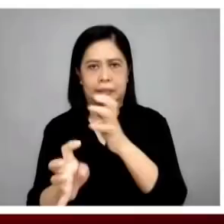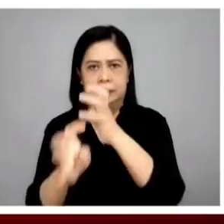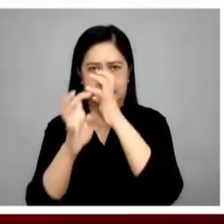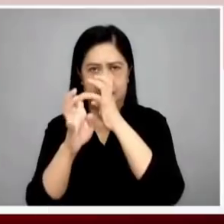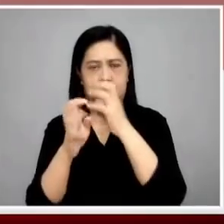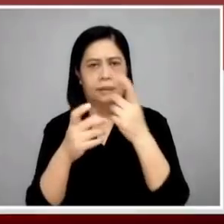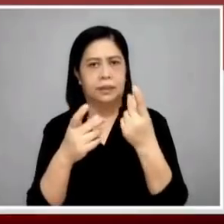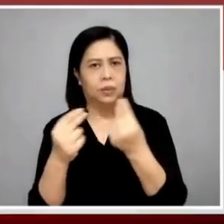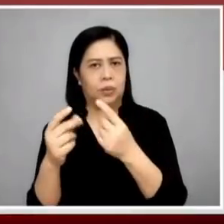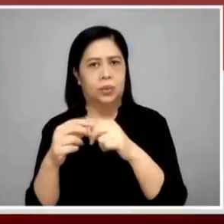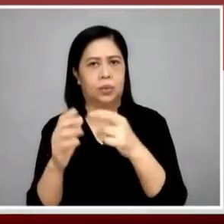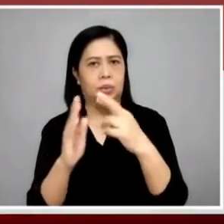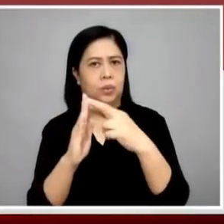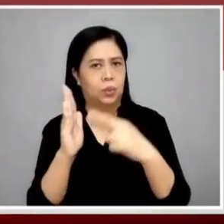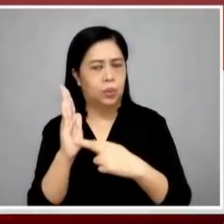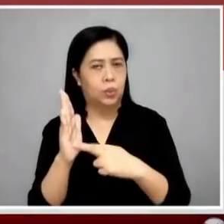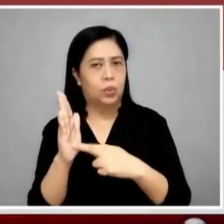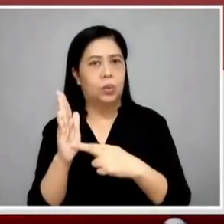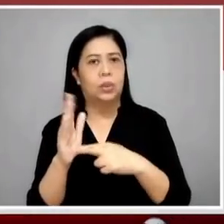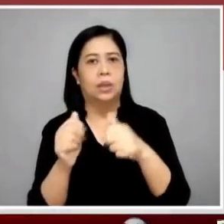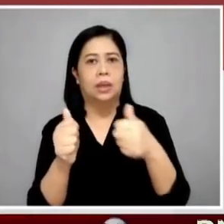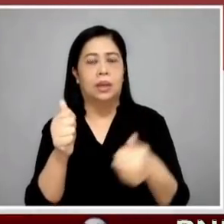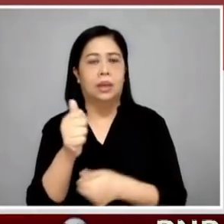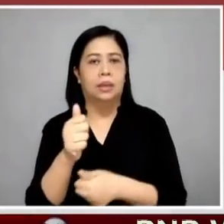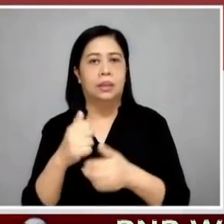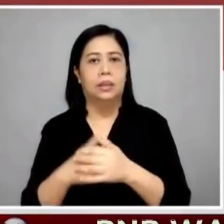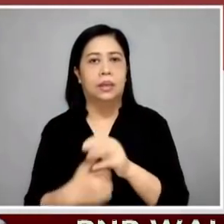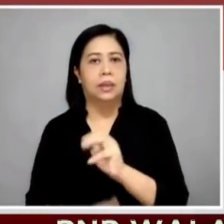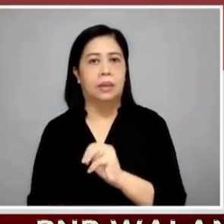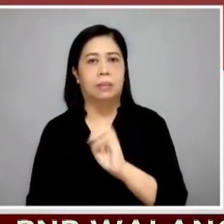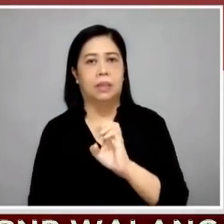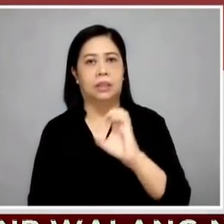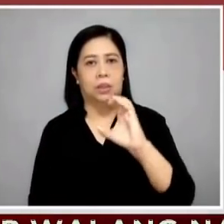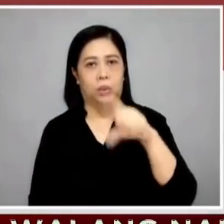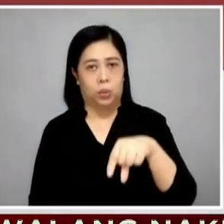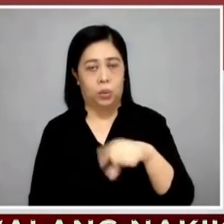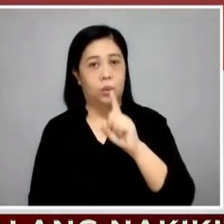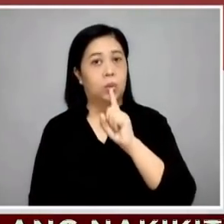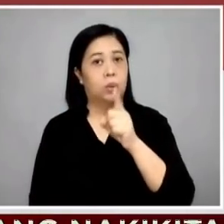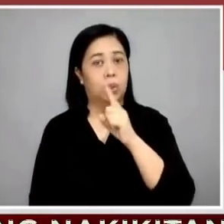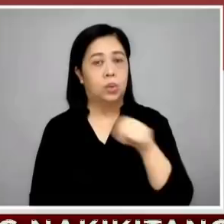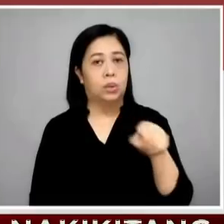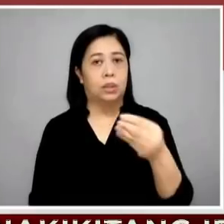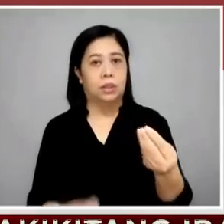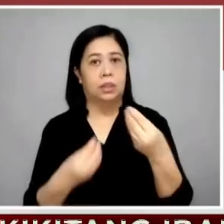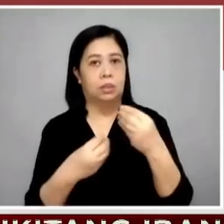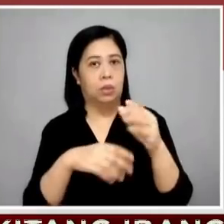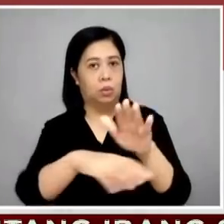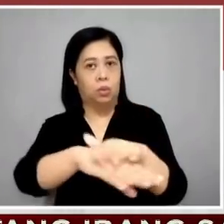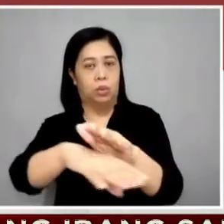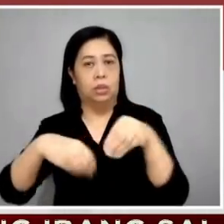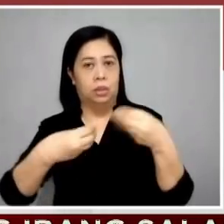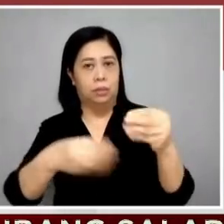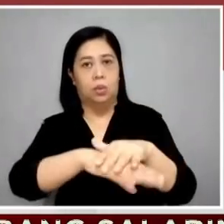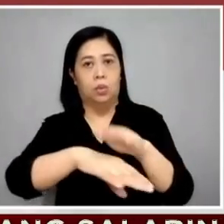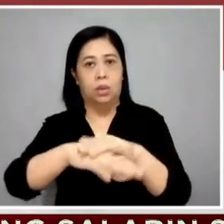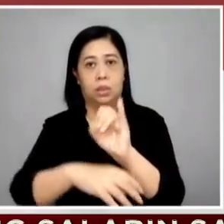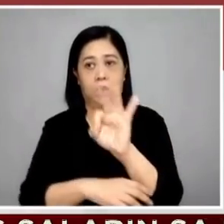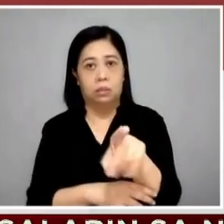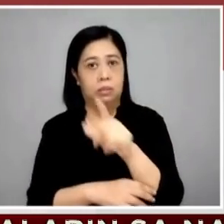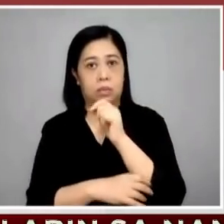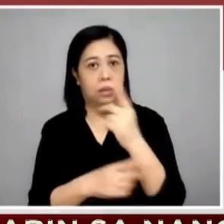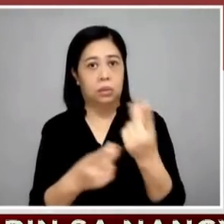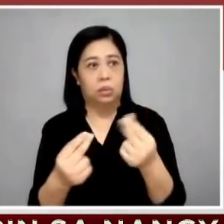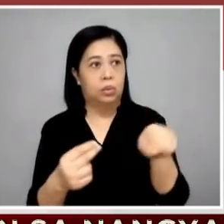mga kautusan sa ilalim ng MECQ. Ang totoo po niya, nagbigay siya ng warning ng babala na kapag hindi kumilos yung